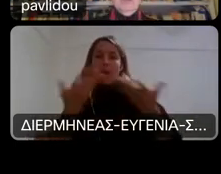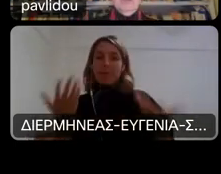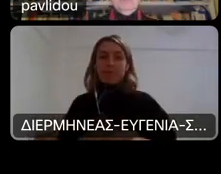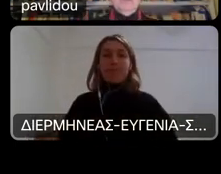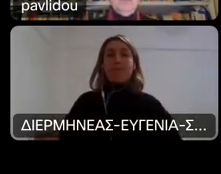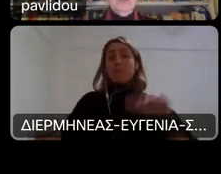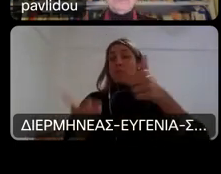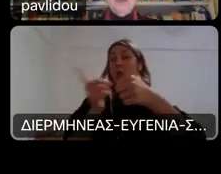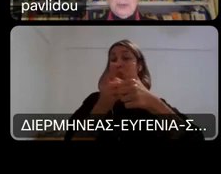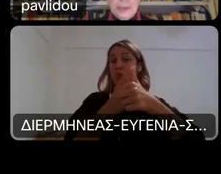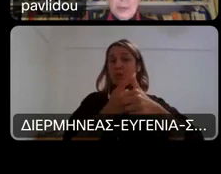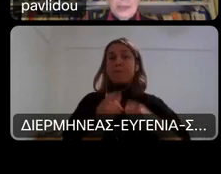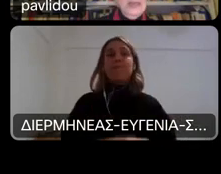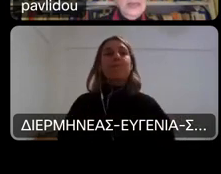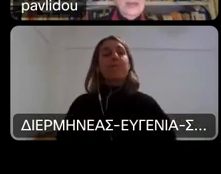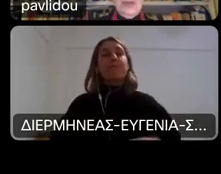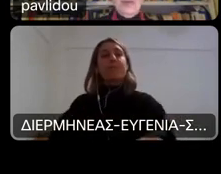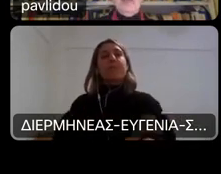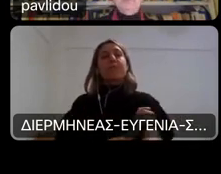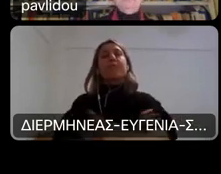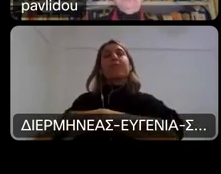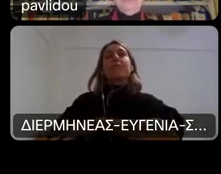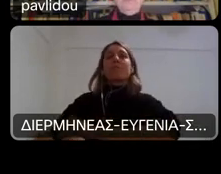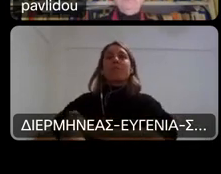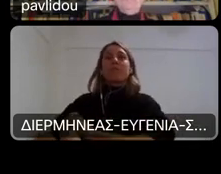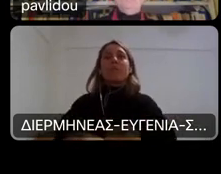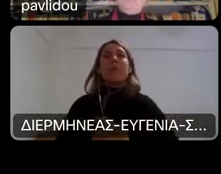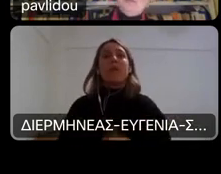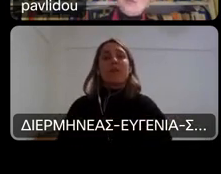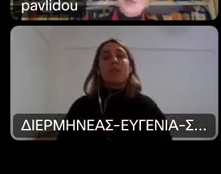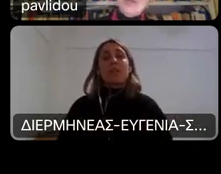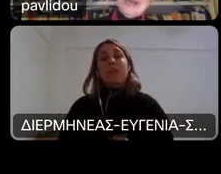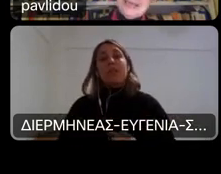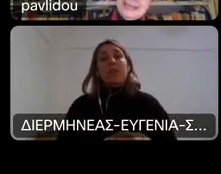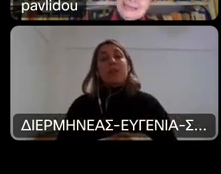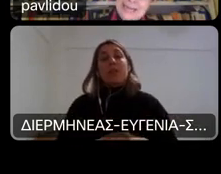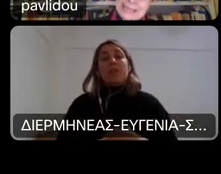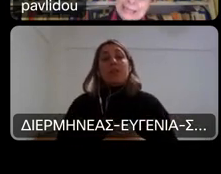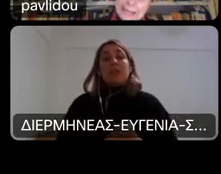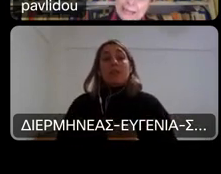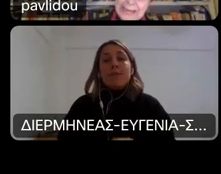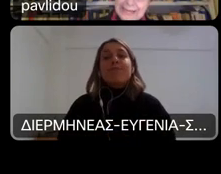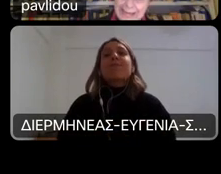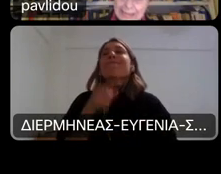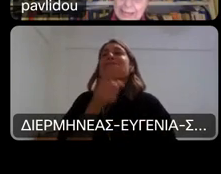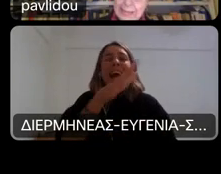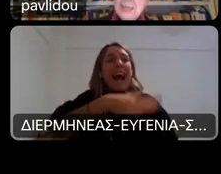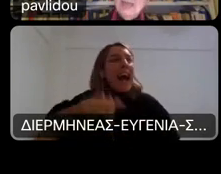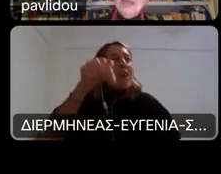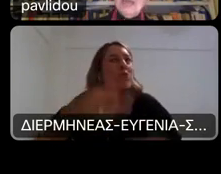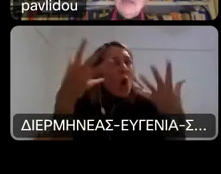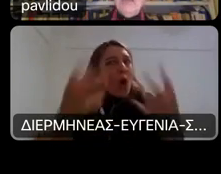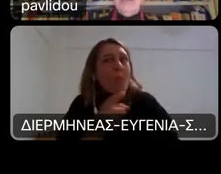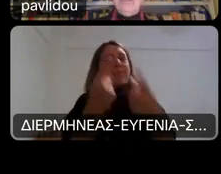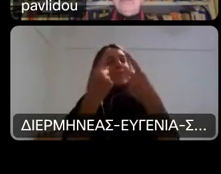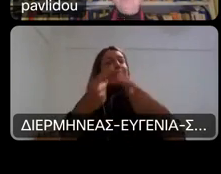Πρώτα απ' όλα, συνοψίζοντας, πρέπει να πούμε ότι έχουμε να αντιμετωπίσουμε μια εξαιρετικά σύνθετη κατάσταση